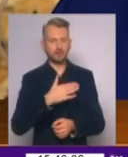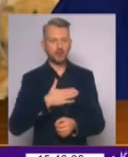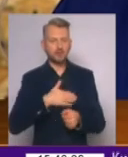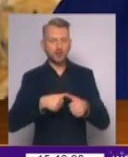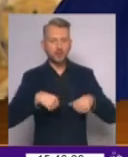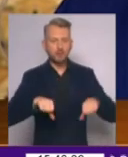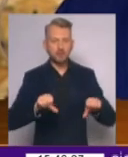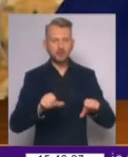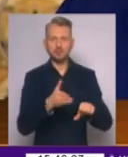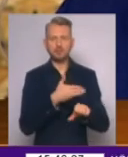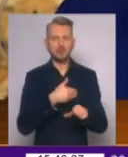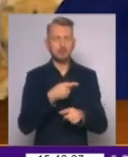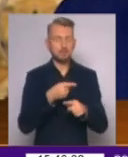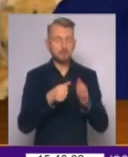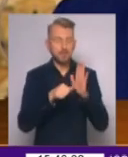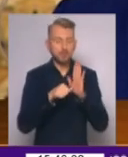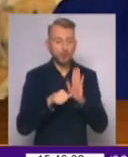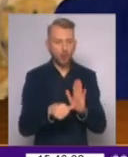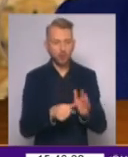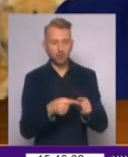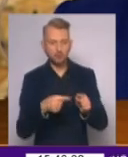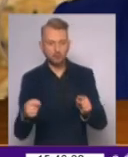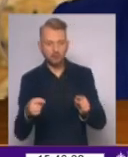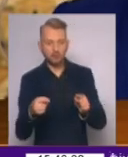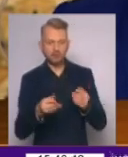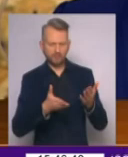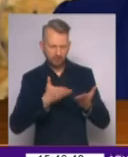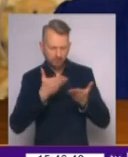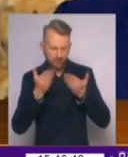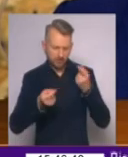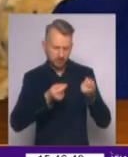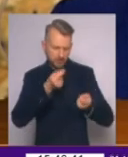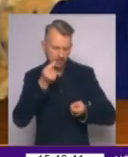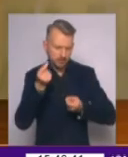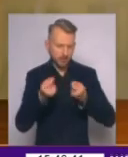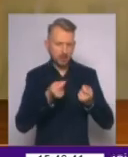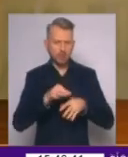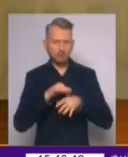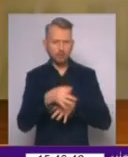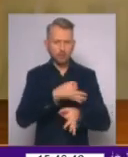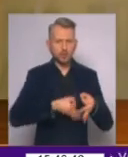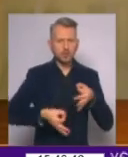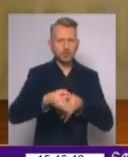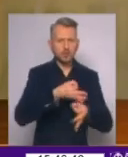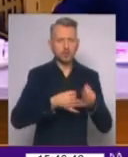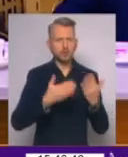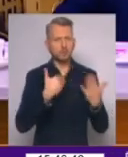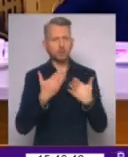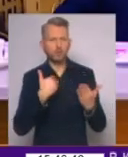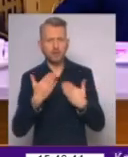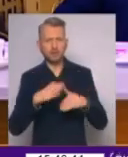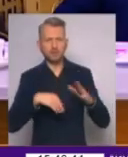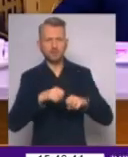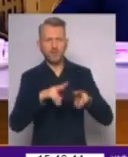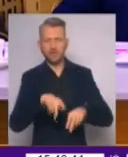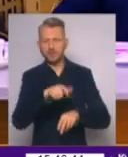ми буквально півроку її там вичитували, прочитали, проводили круглі столи, спілкувалися з